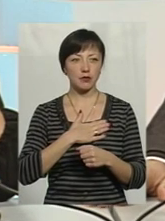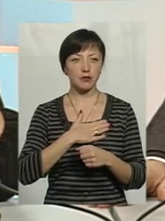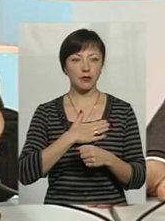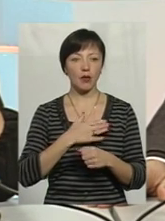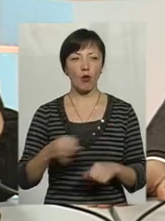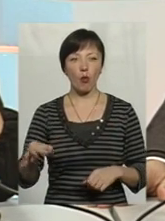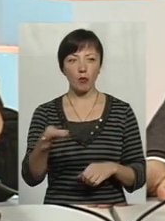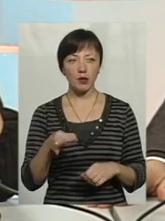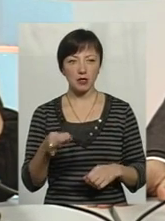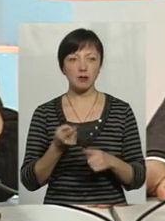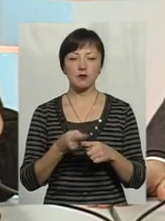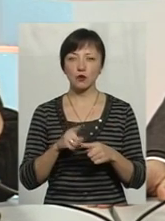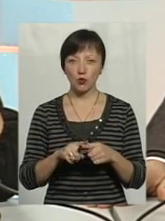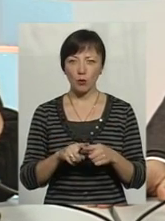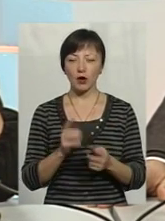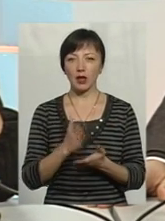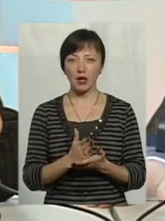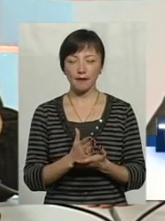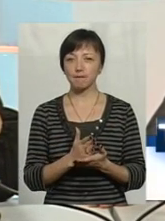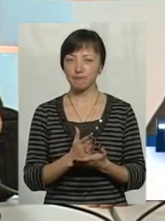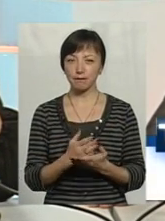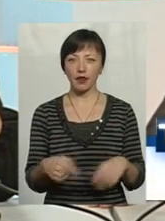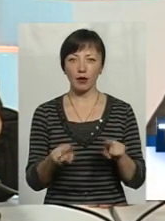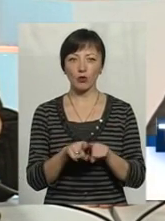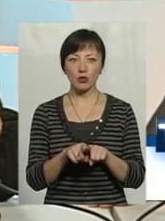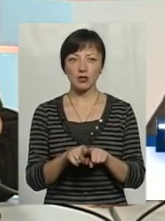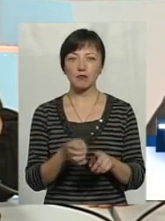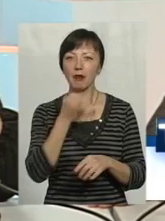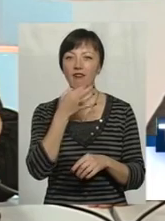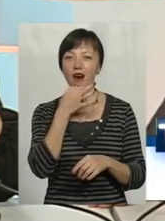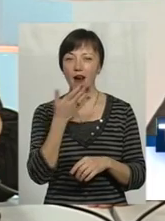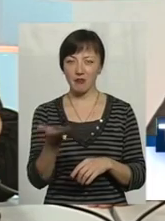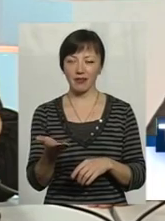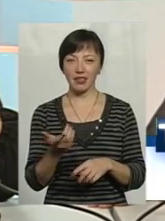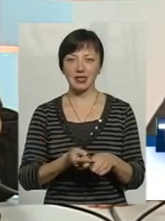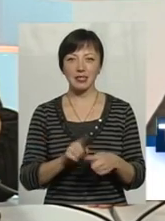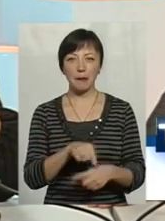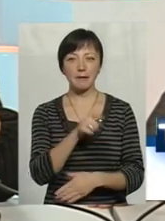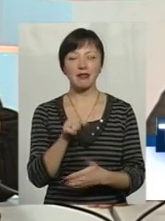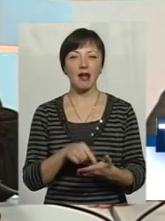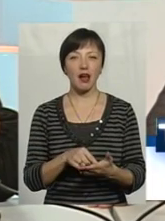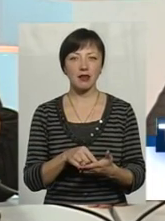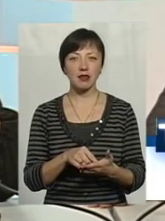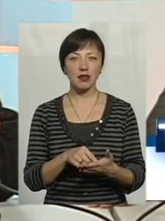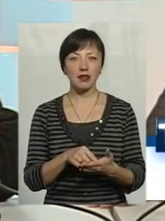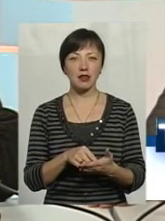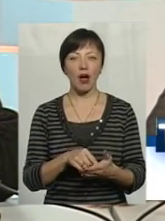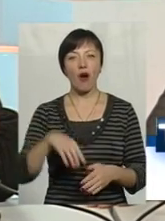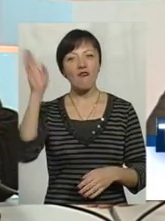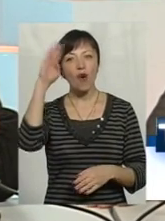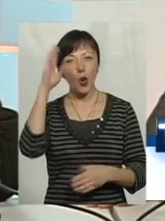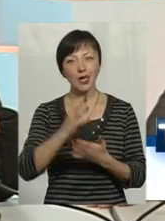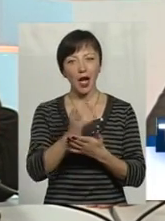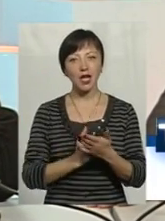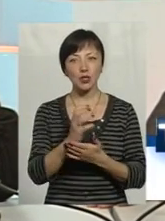Наша область, вона в цьому є дуже також приваблива. Це і питання водних